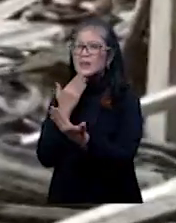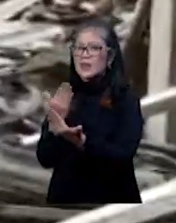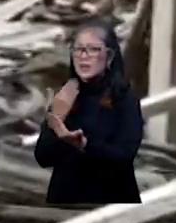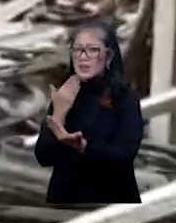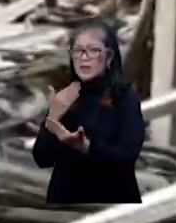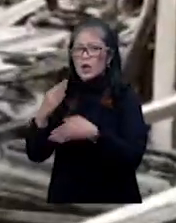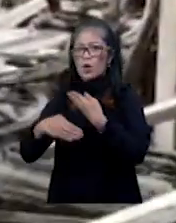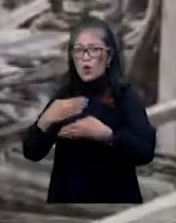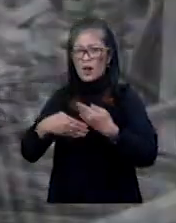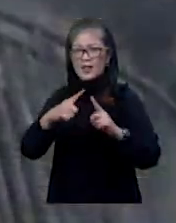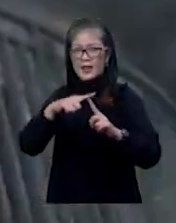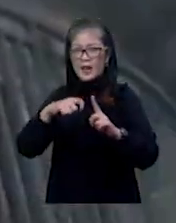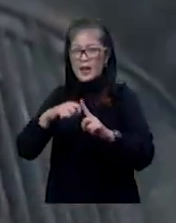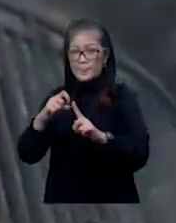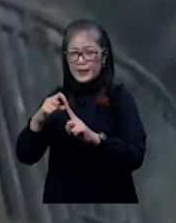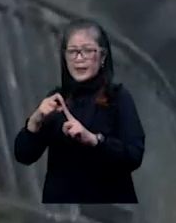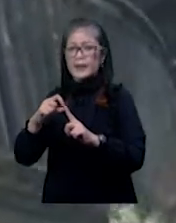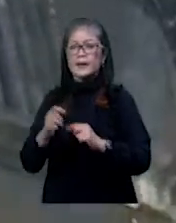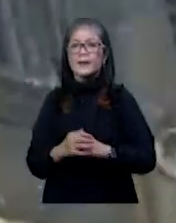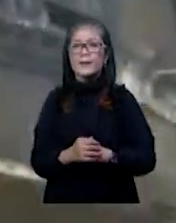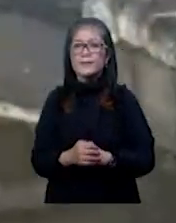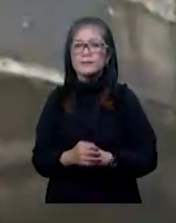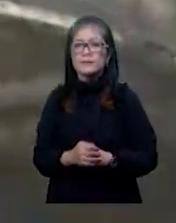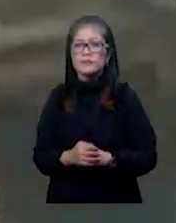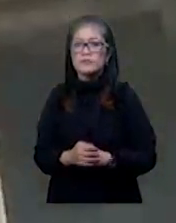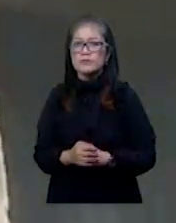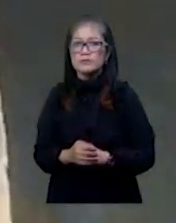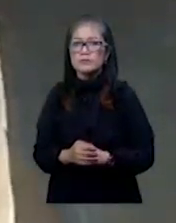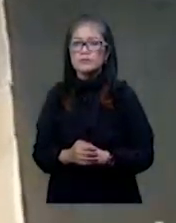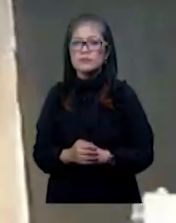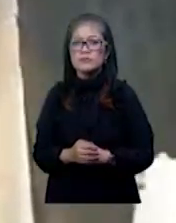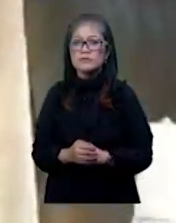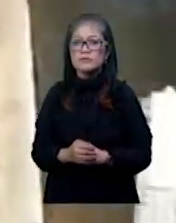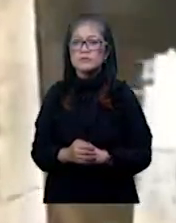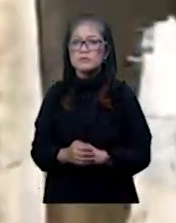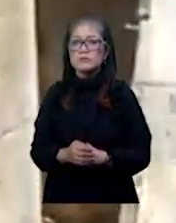Dari Bekasi, Jawa Barat, Didi Tujunaidi melaporkan.